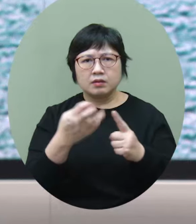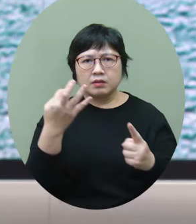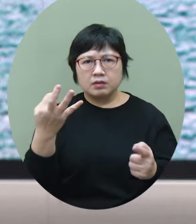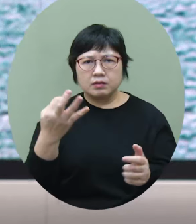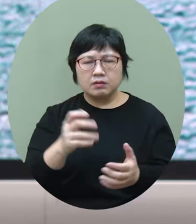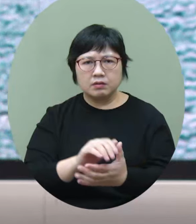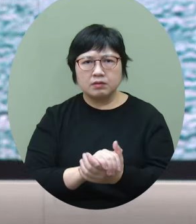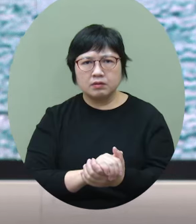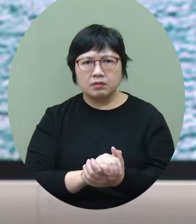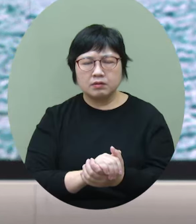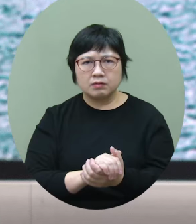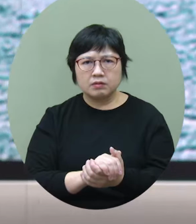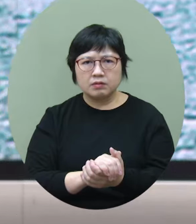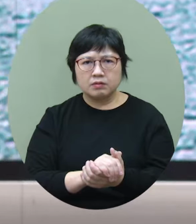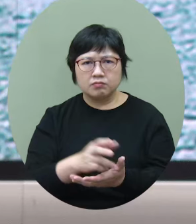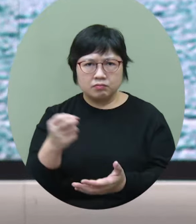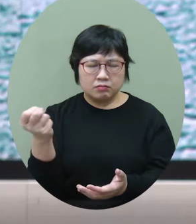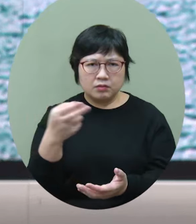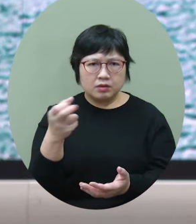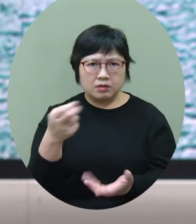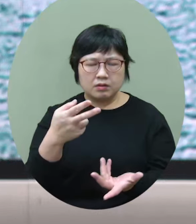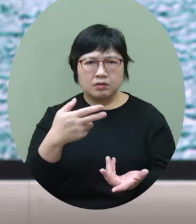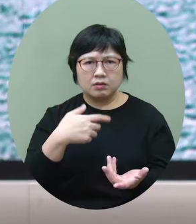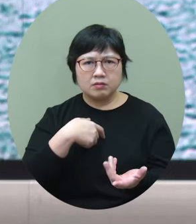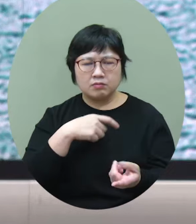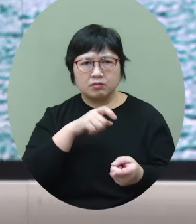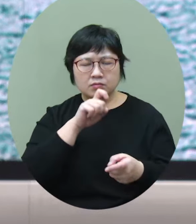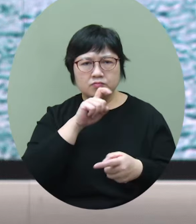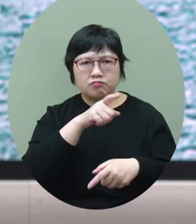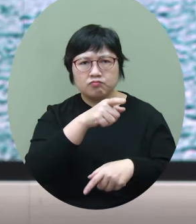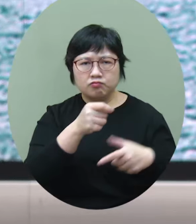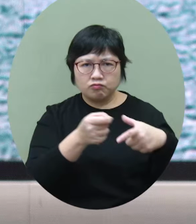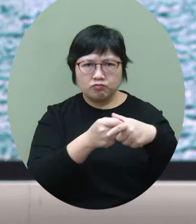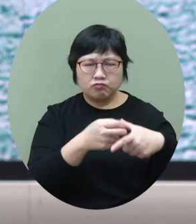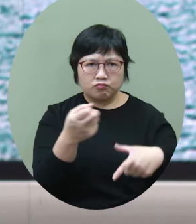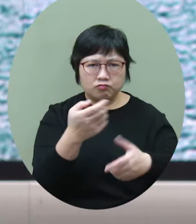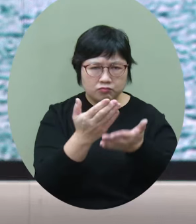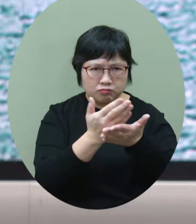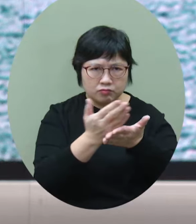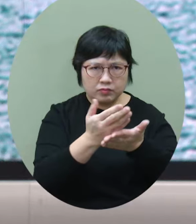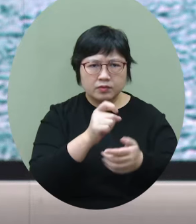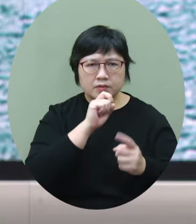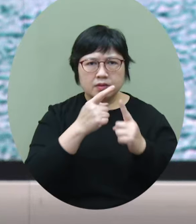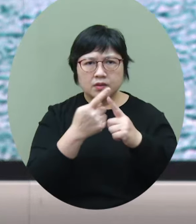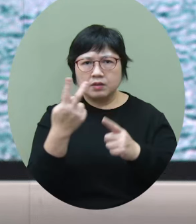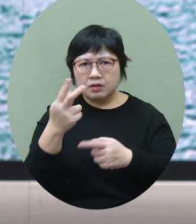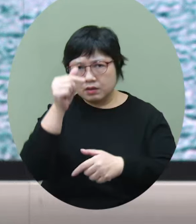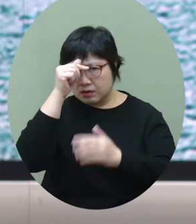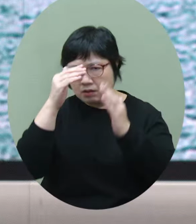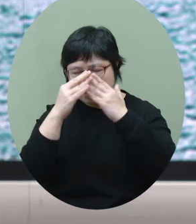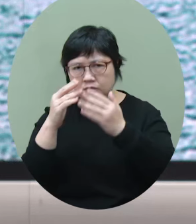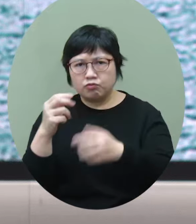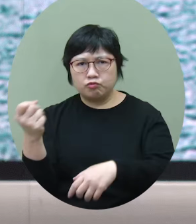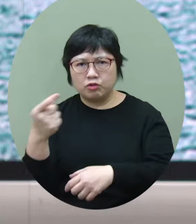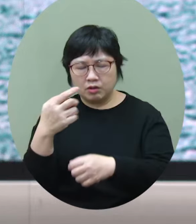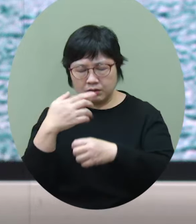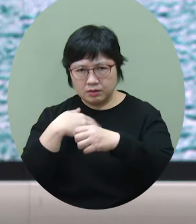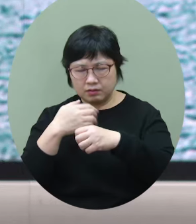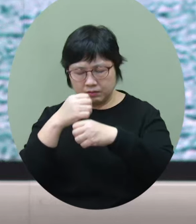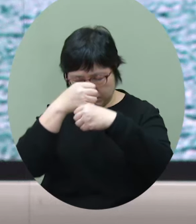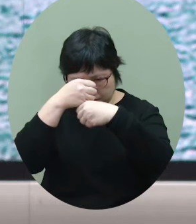就都再即係承辦商咧都會再做咗啲測試，咁有2位都入咗醫院再做測試咧，暫時